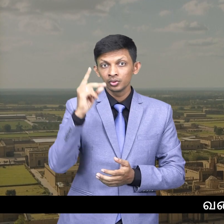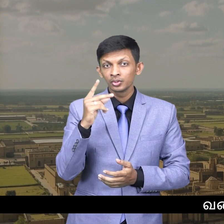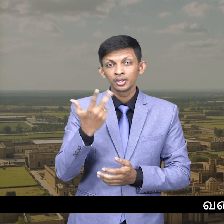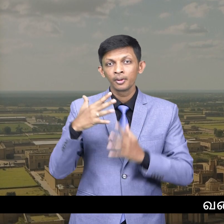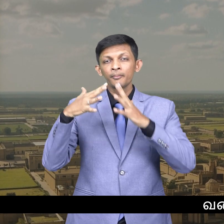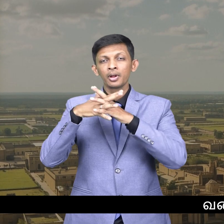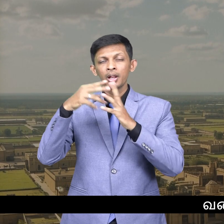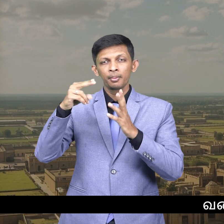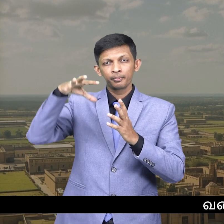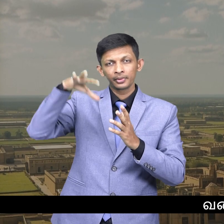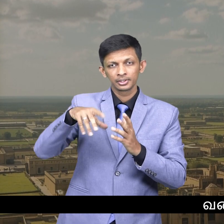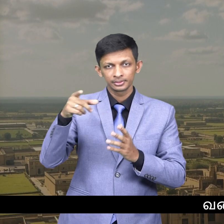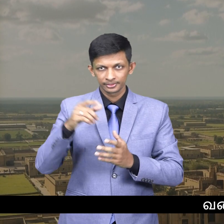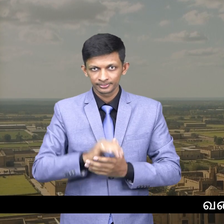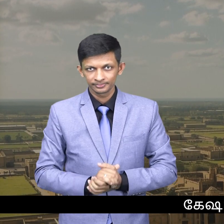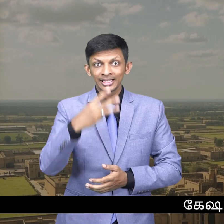வனப்பர்த்தி பகுதி,